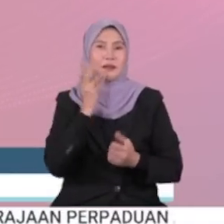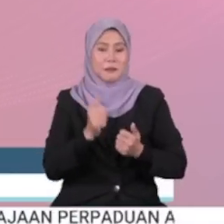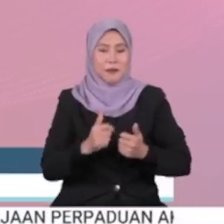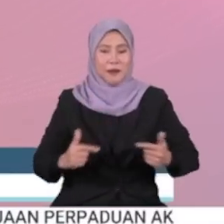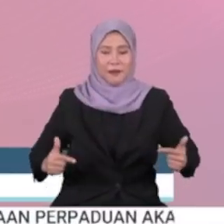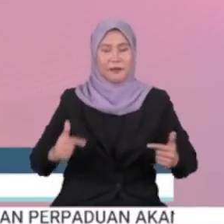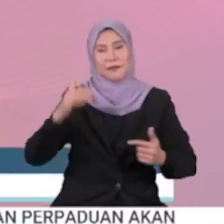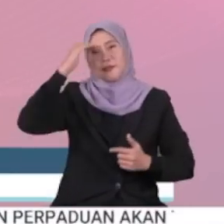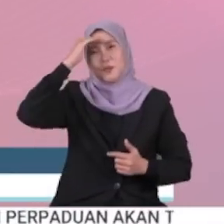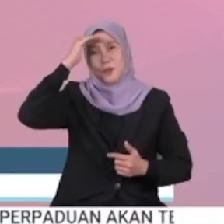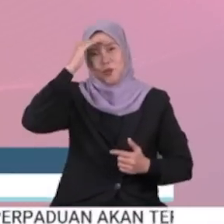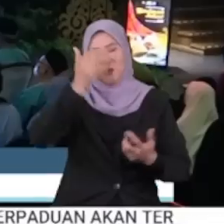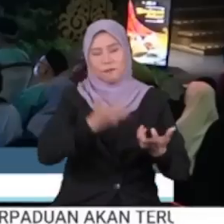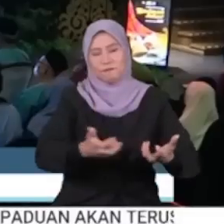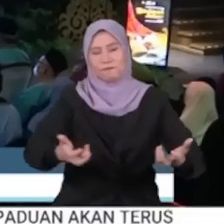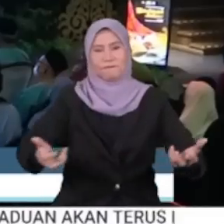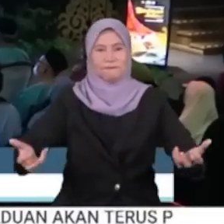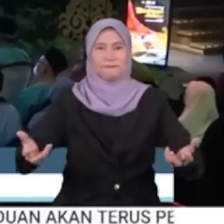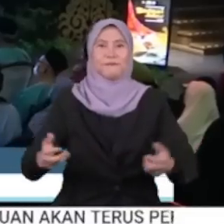beberapa daerah di Johor.